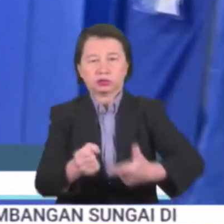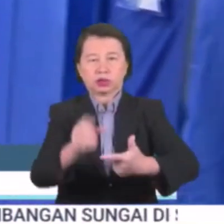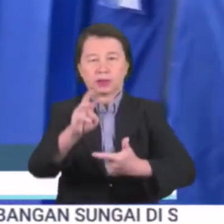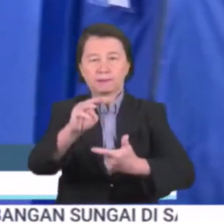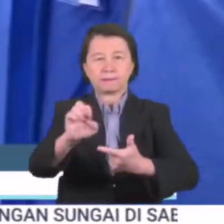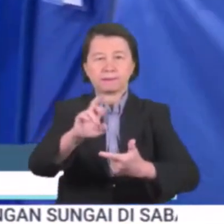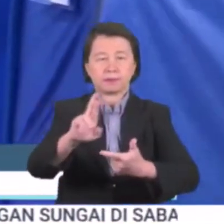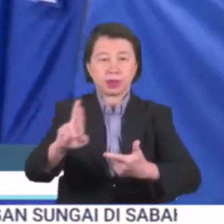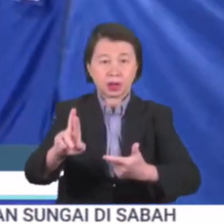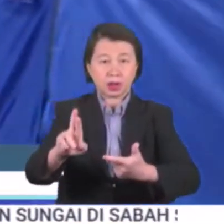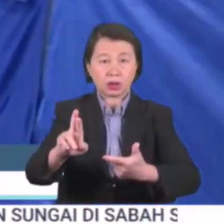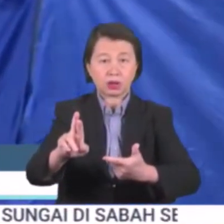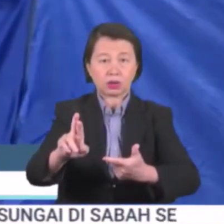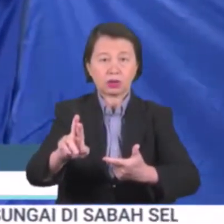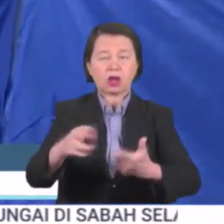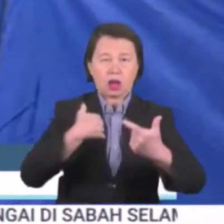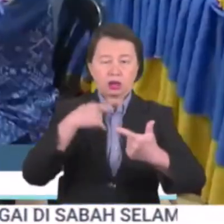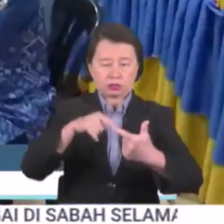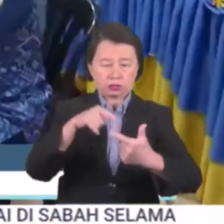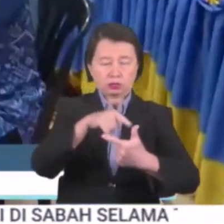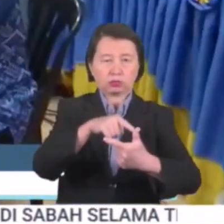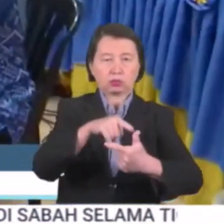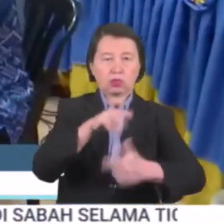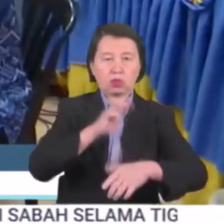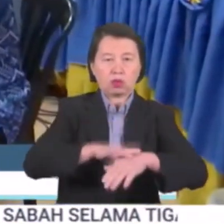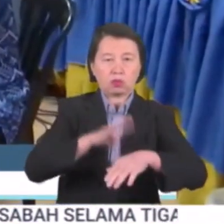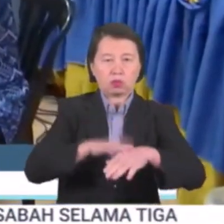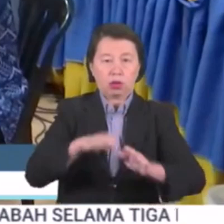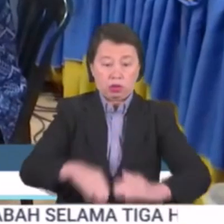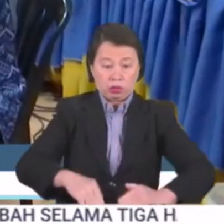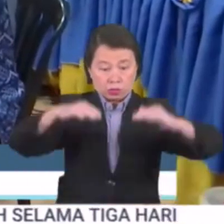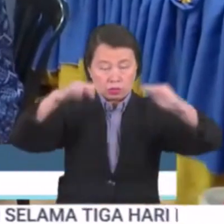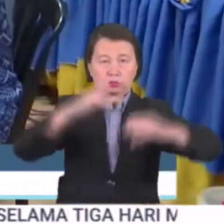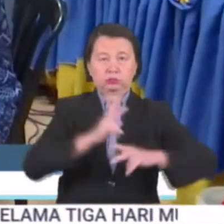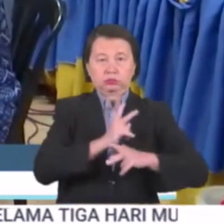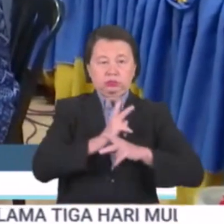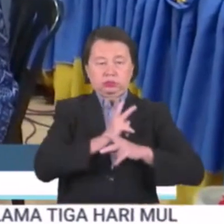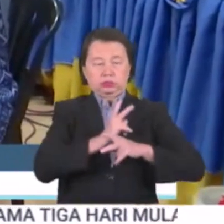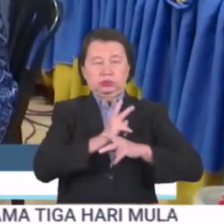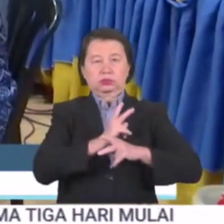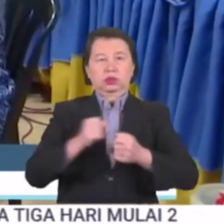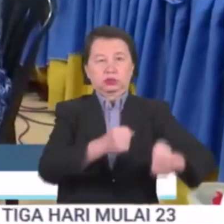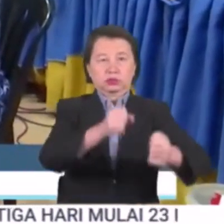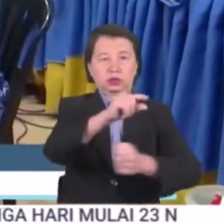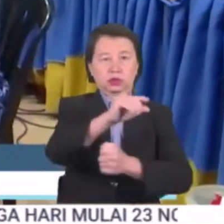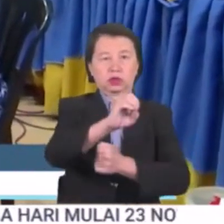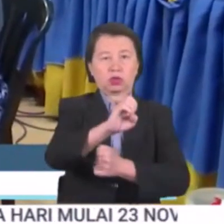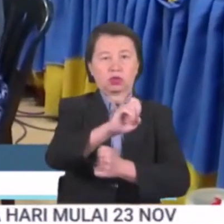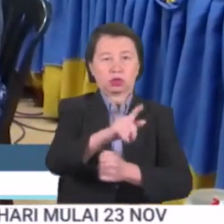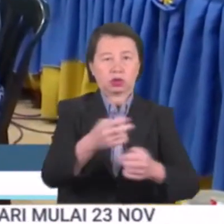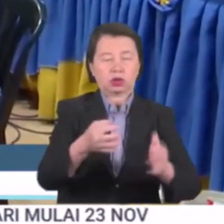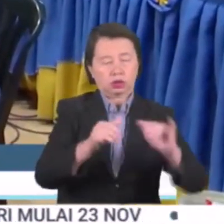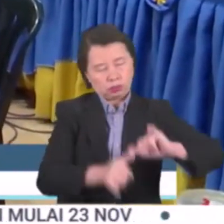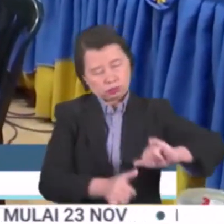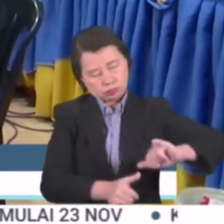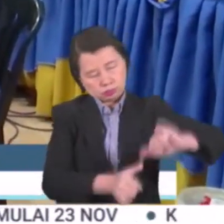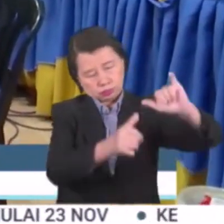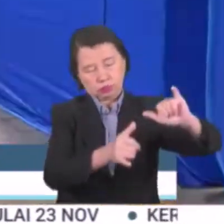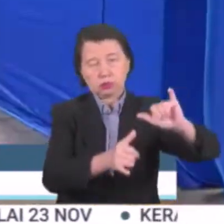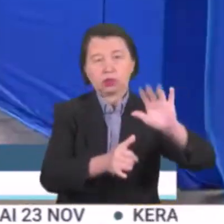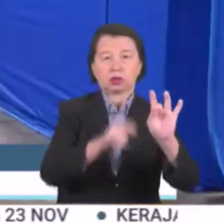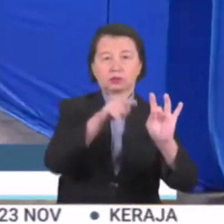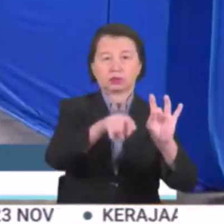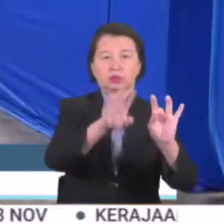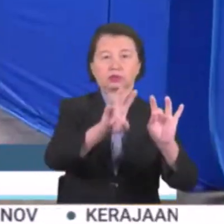Sungai Melo di Jambatan Melo Bacok berada pada paras amaran dan waspada. Sungai Golok di Rantau Panjang merekodkan bacaan amaran